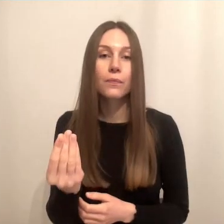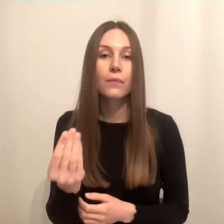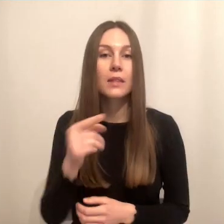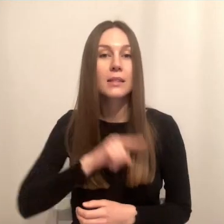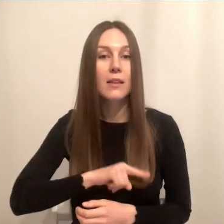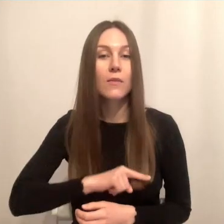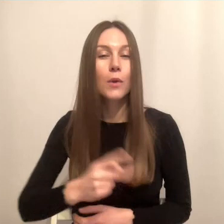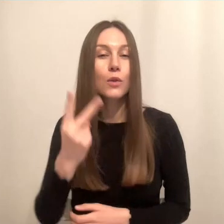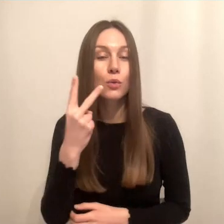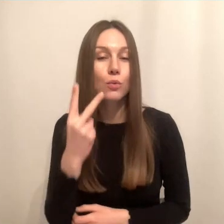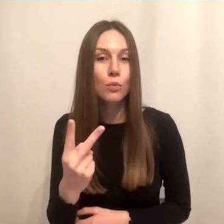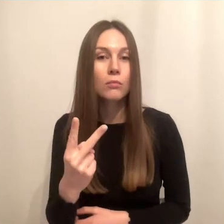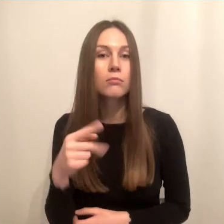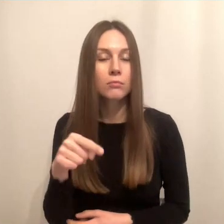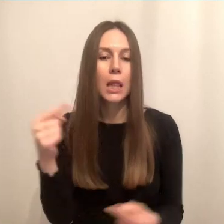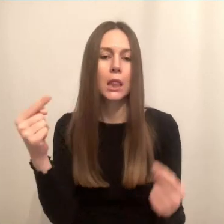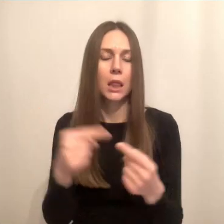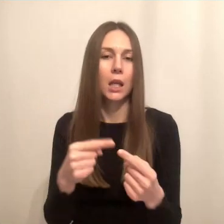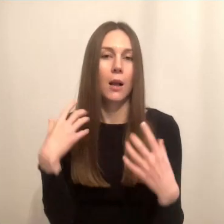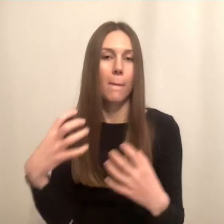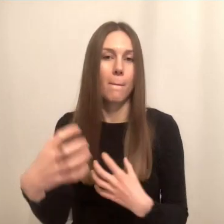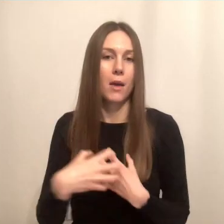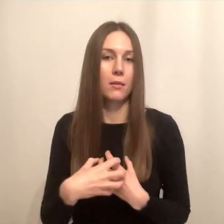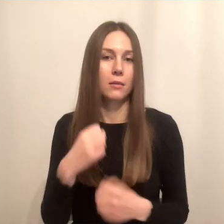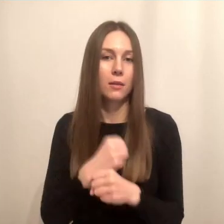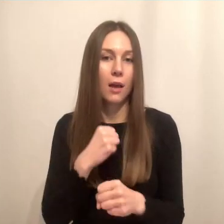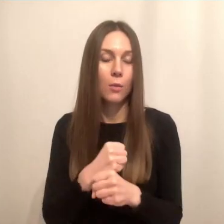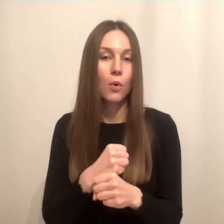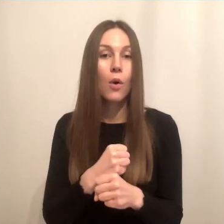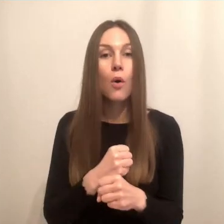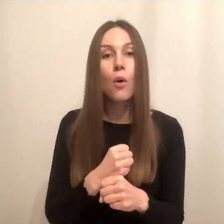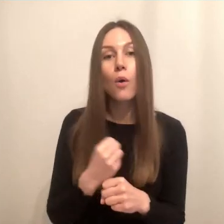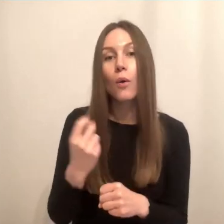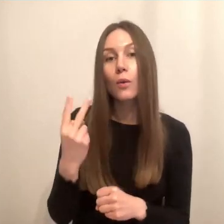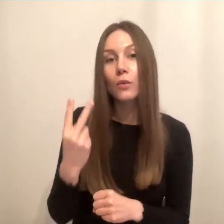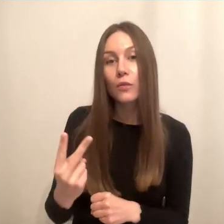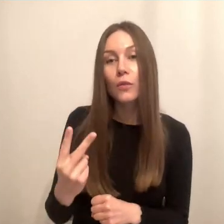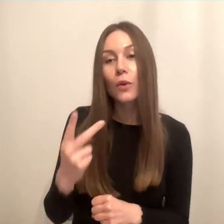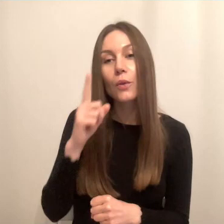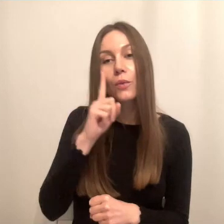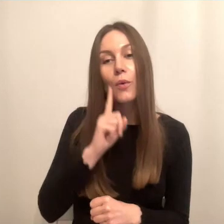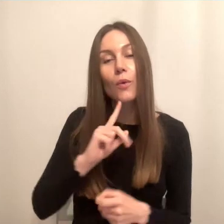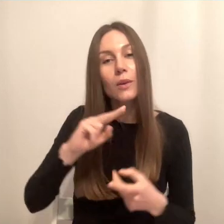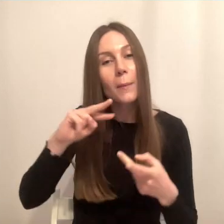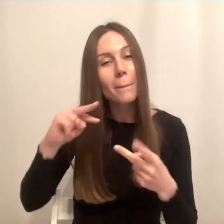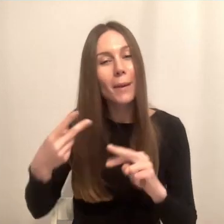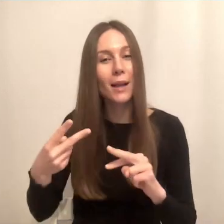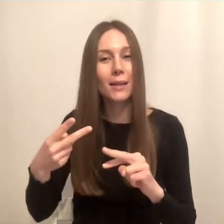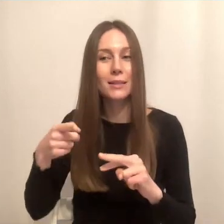labiausiai tinka mero darbui, ir dvi, kurias norėtumėt pakeisti, kurios nelabai tinka mero